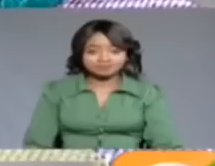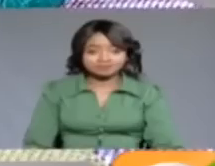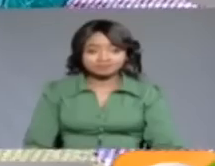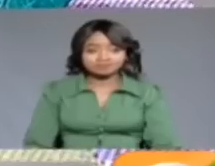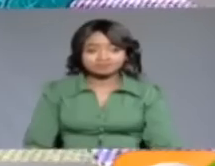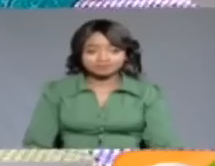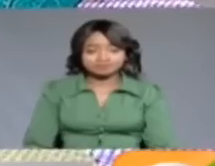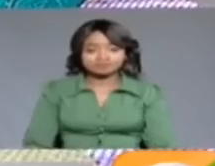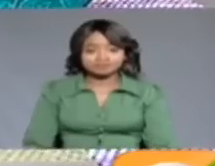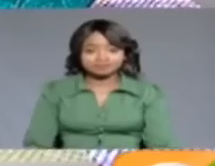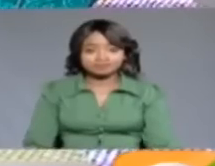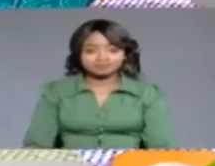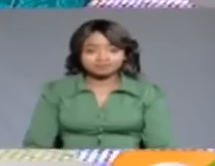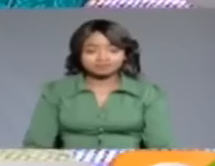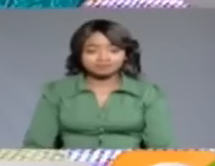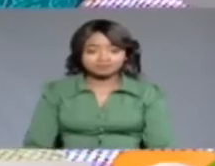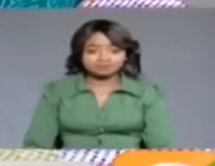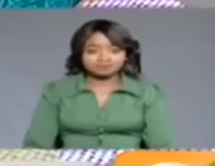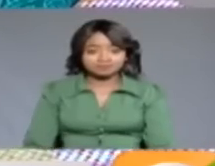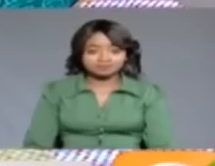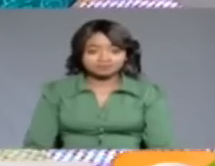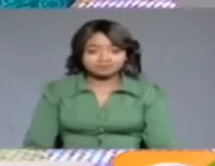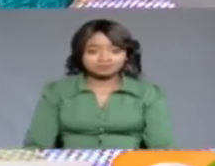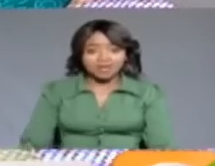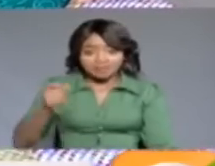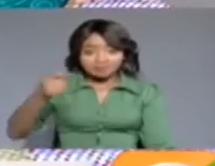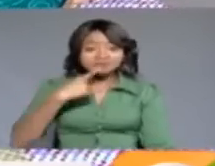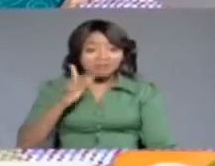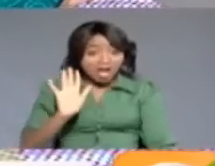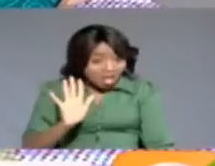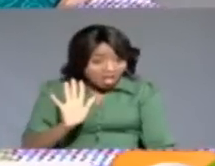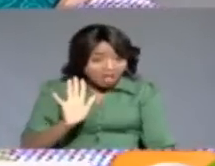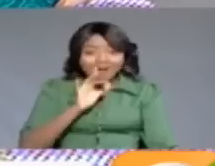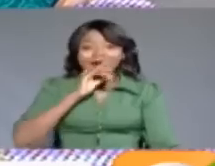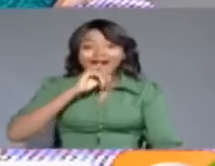yeye anamkosea. Lakini kuna binti hapa anasema mume wangu anapenda sana udaku.